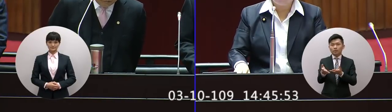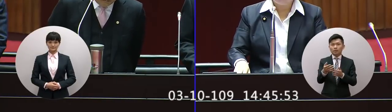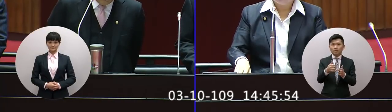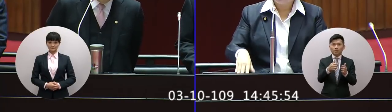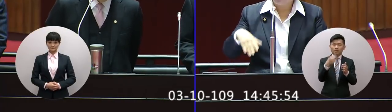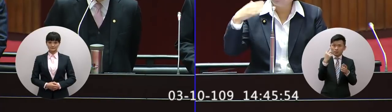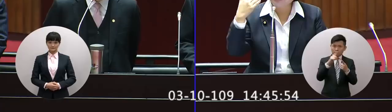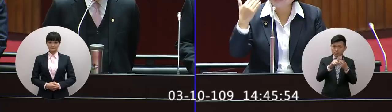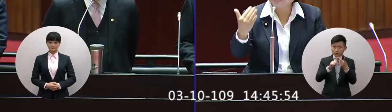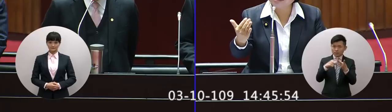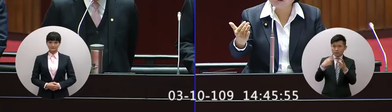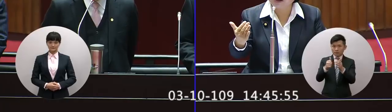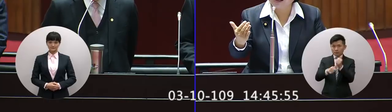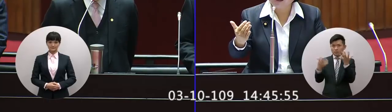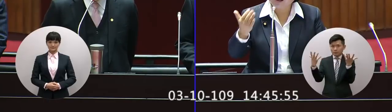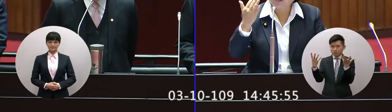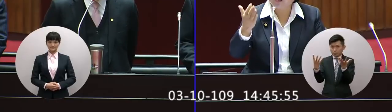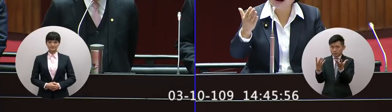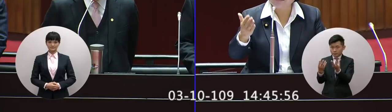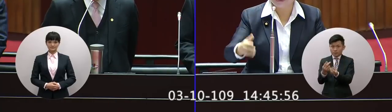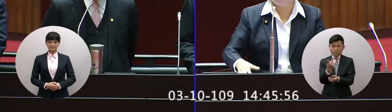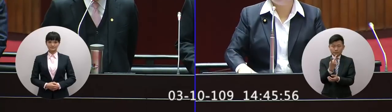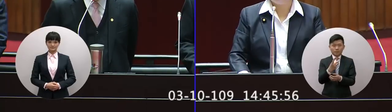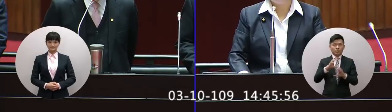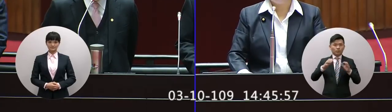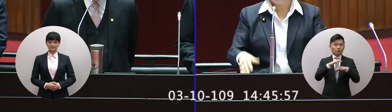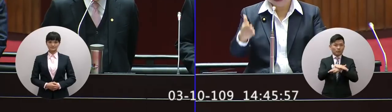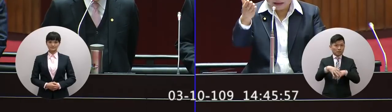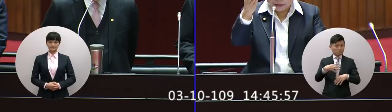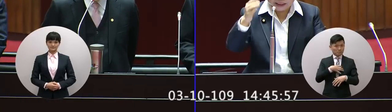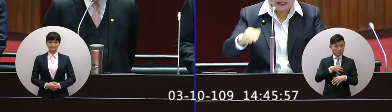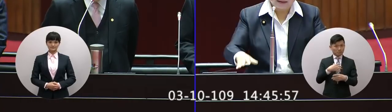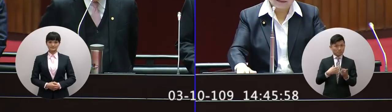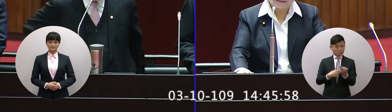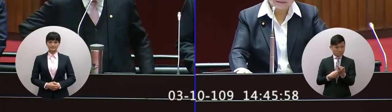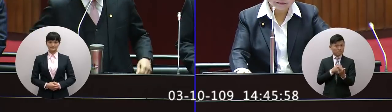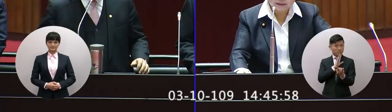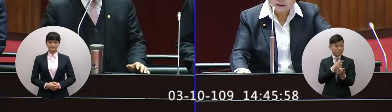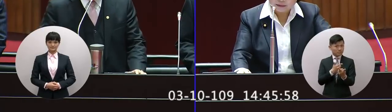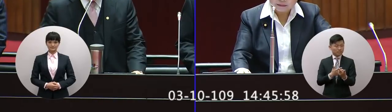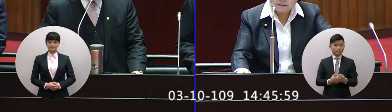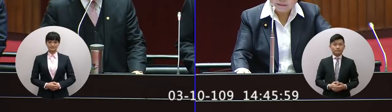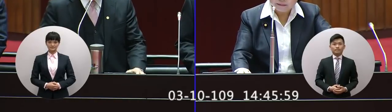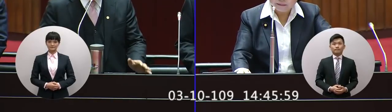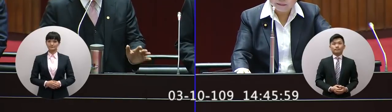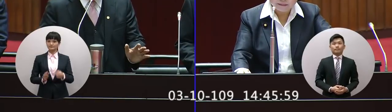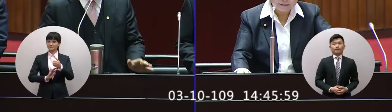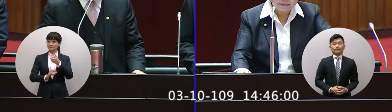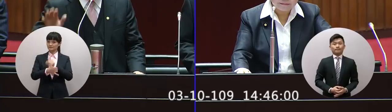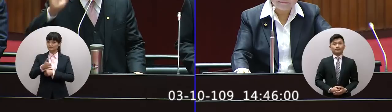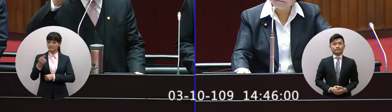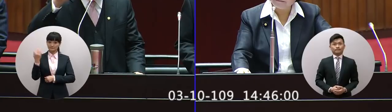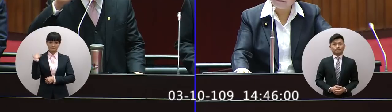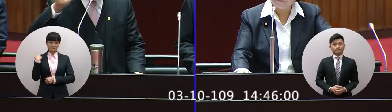我们同样是列为国安危机？请教院长。 委员当副市长的时候五度